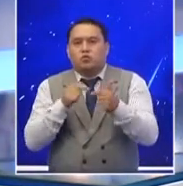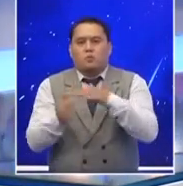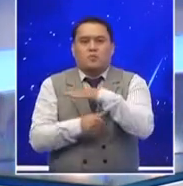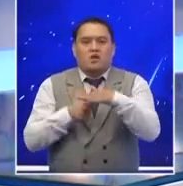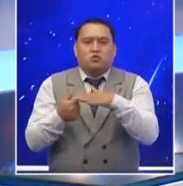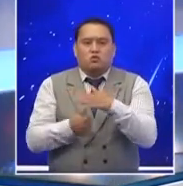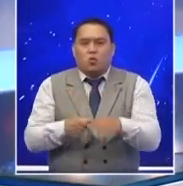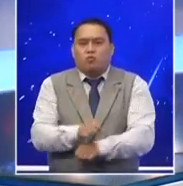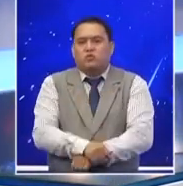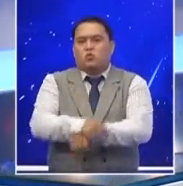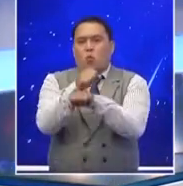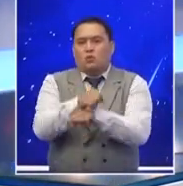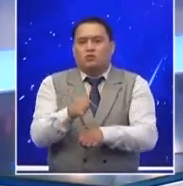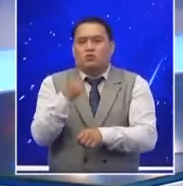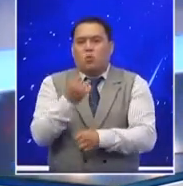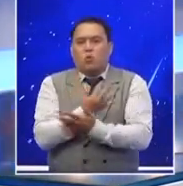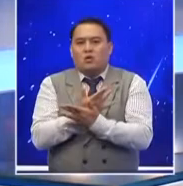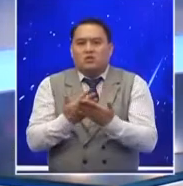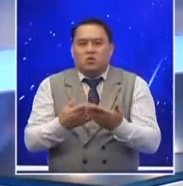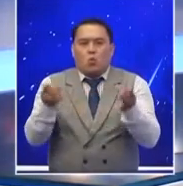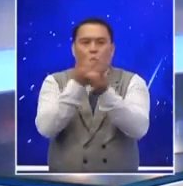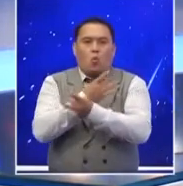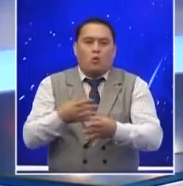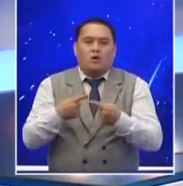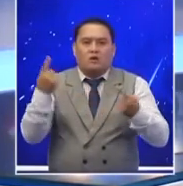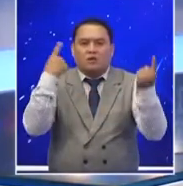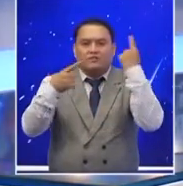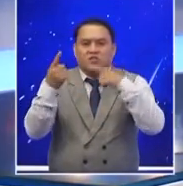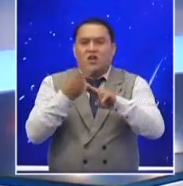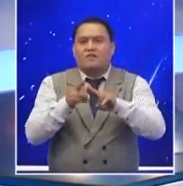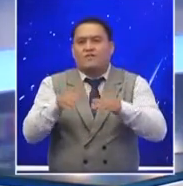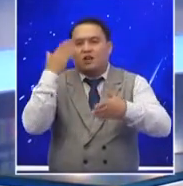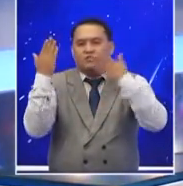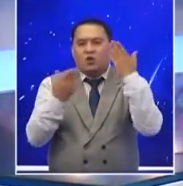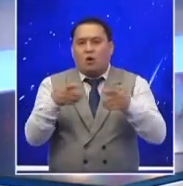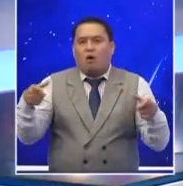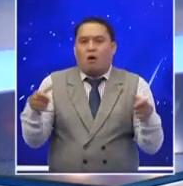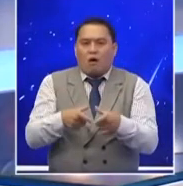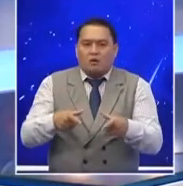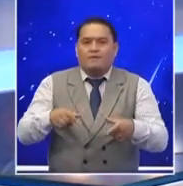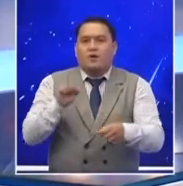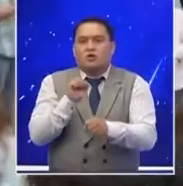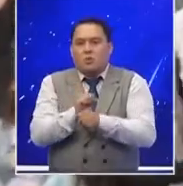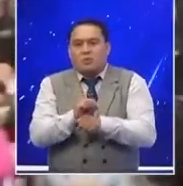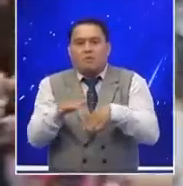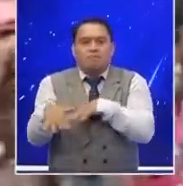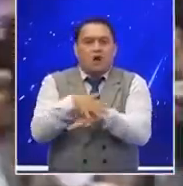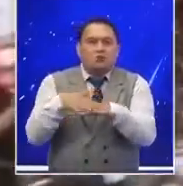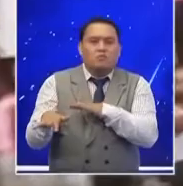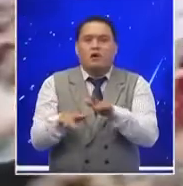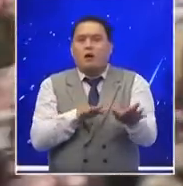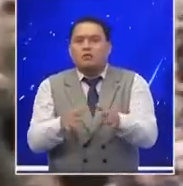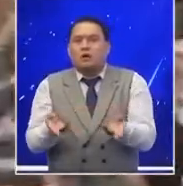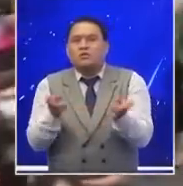безработицы. На акцию в Брюсселе вышли сотни работников сферы культуры и развлечений. По их словам, карантин и ограничения на проведение массовых